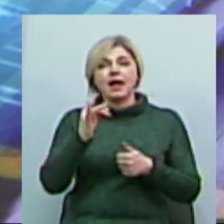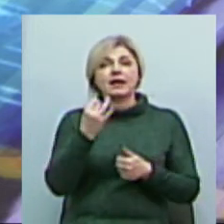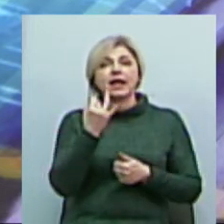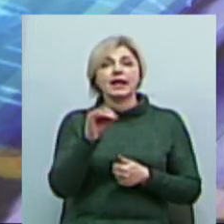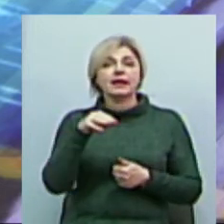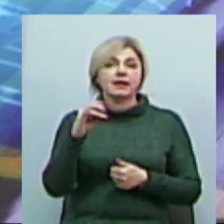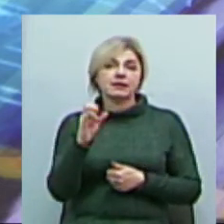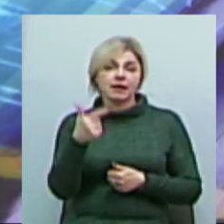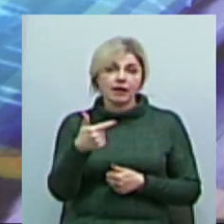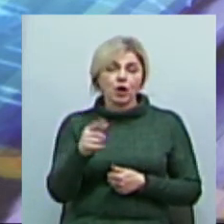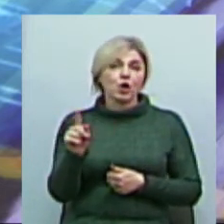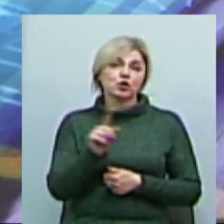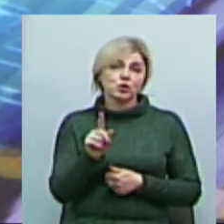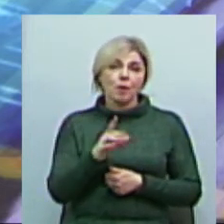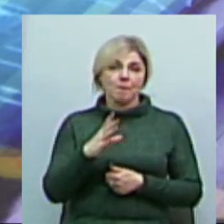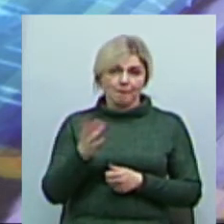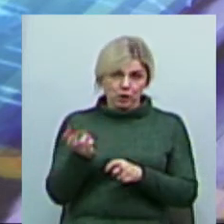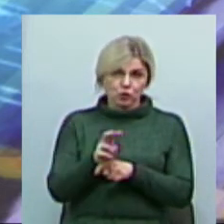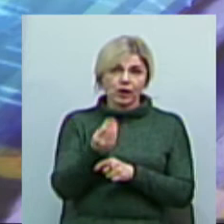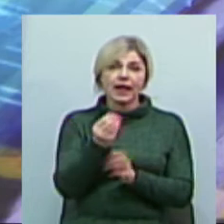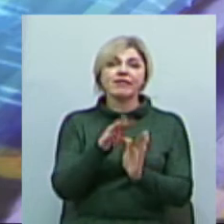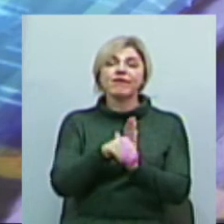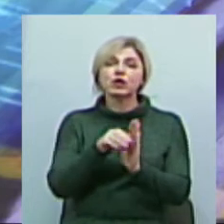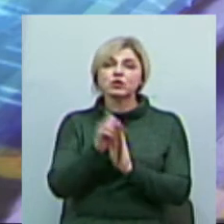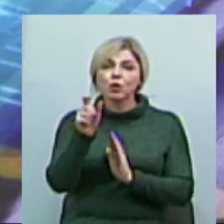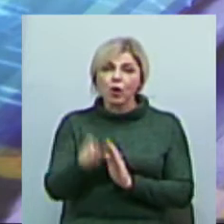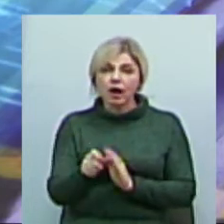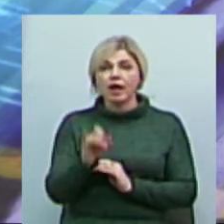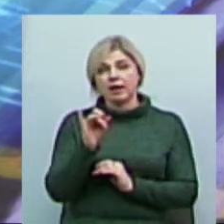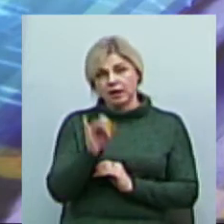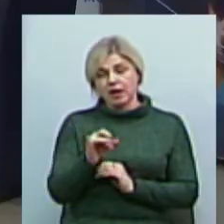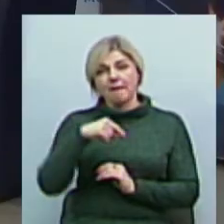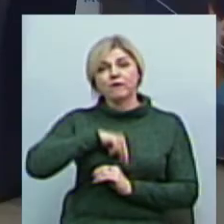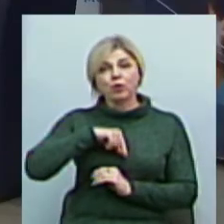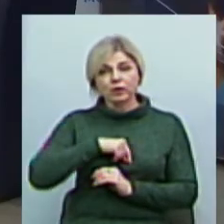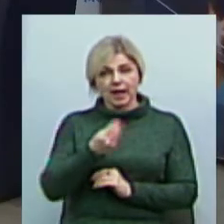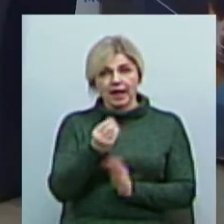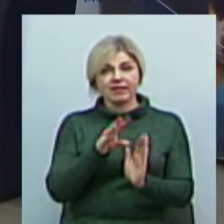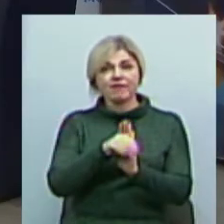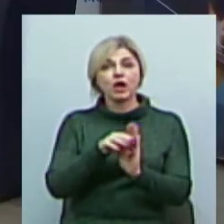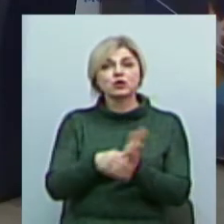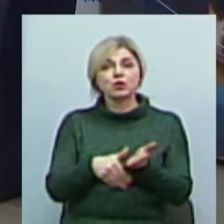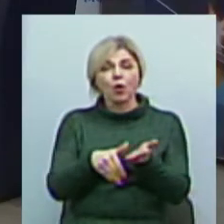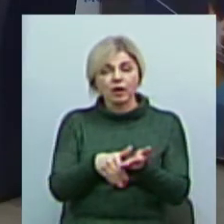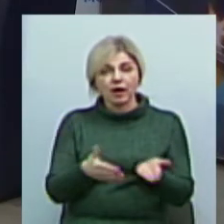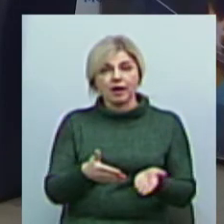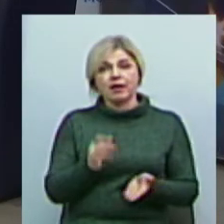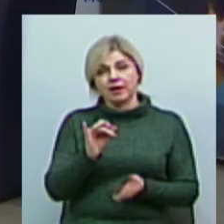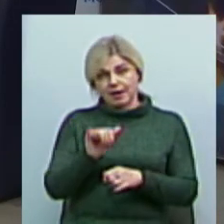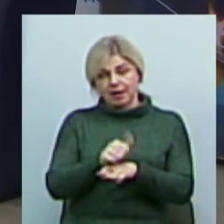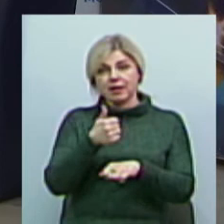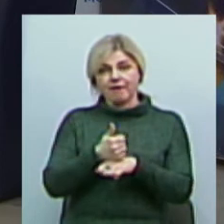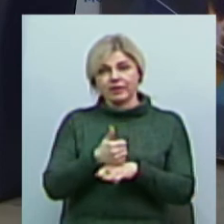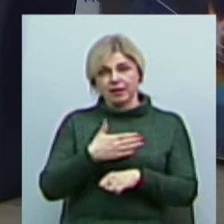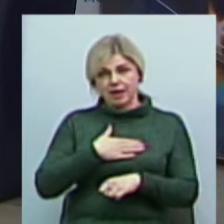привлекательности, чтобы пришел инвестор, чтобы пришел внутренний инвестор. Потому что главный наш